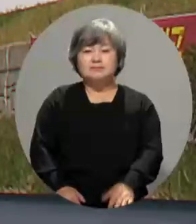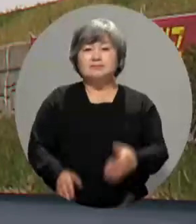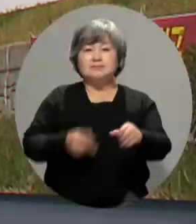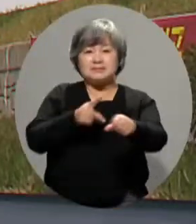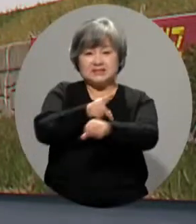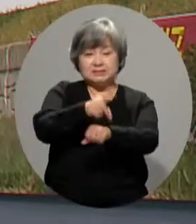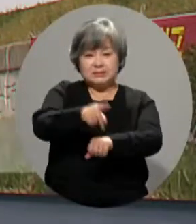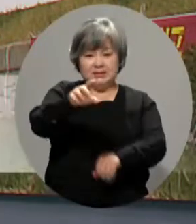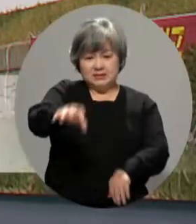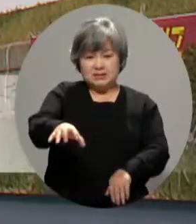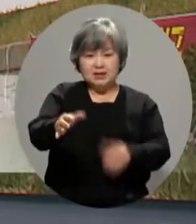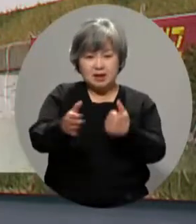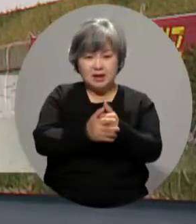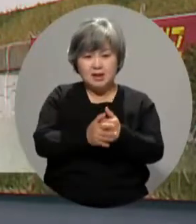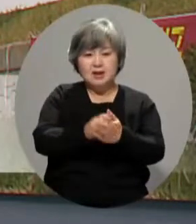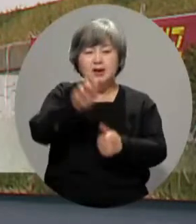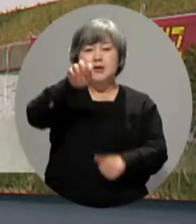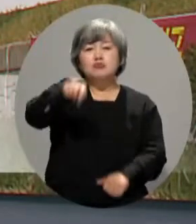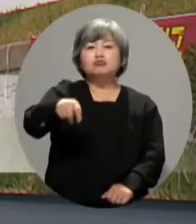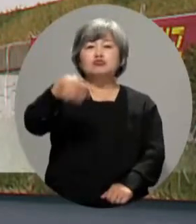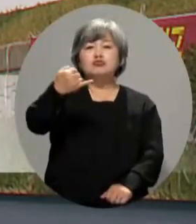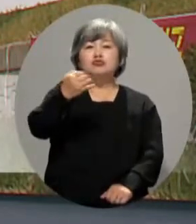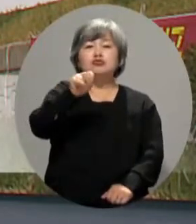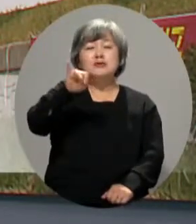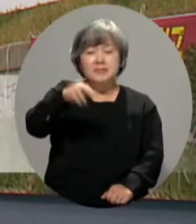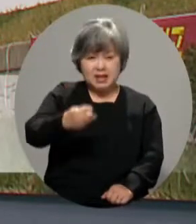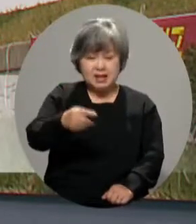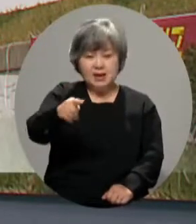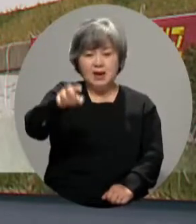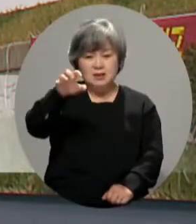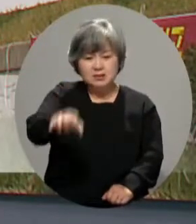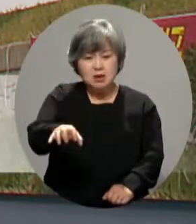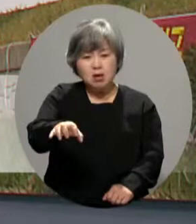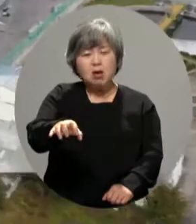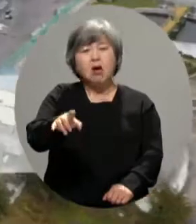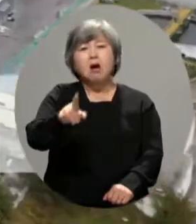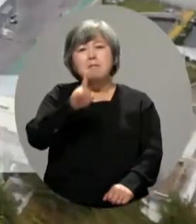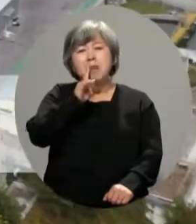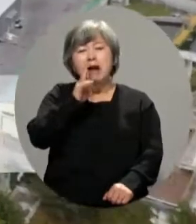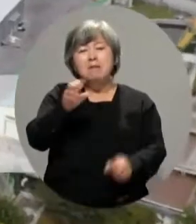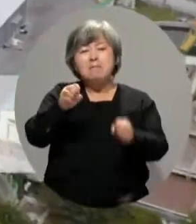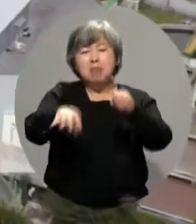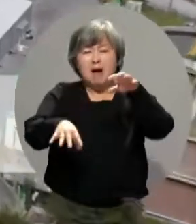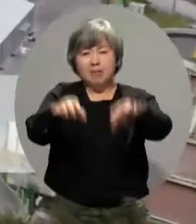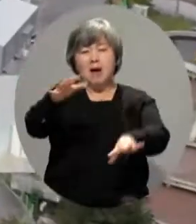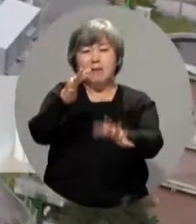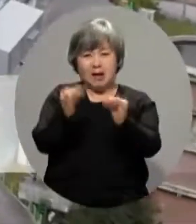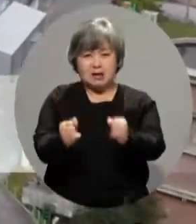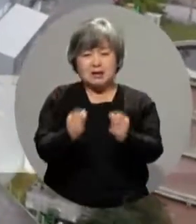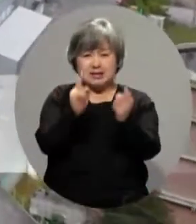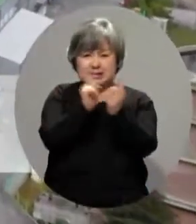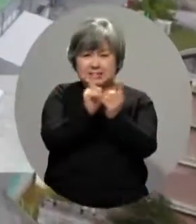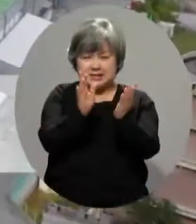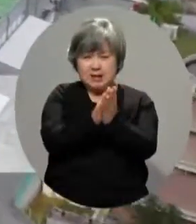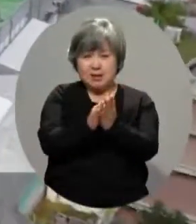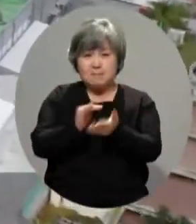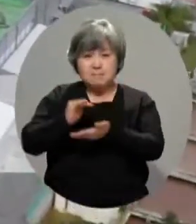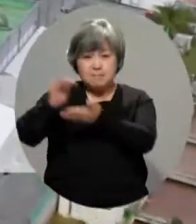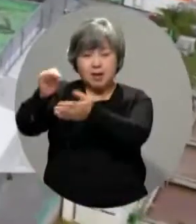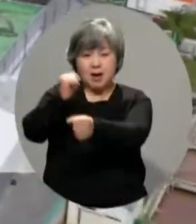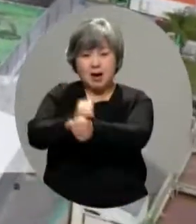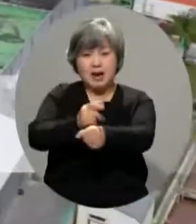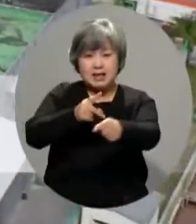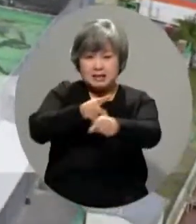임실에 주공장을 둔 프르밀 사업 종료 사태와 관련해 파장이 이어지고 있습니다. 프르밀의 원유를 직접 공급해온 임실